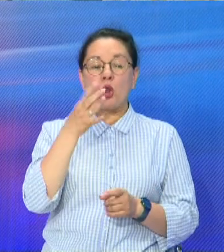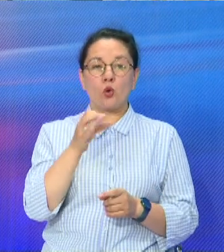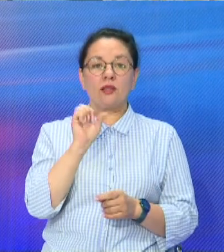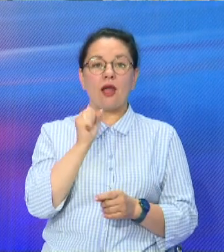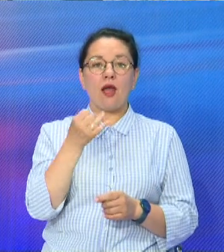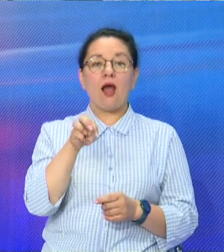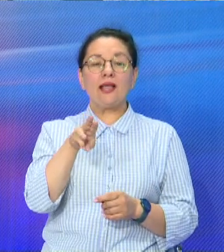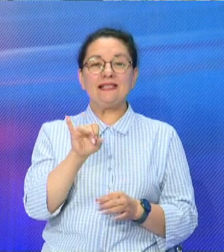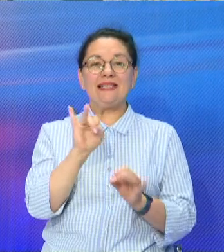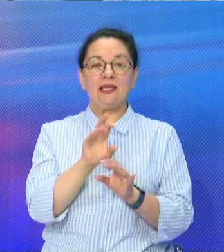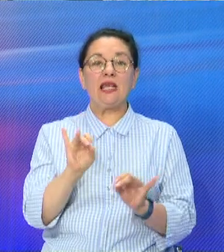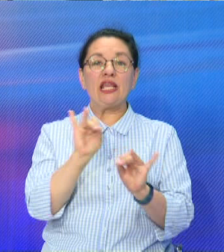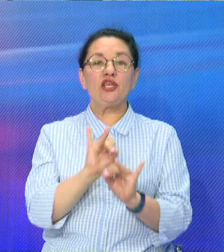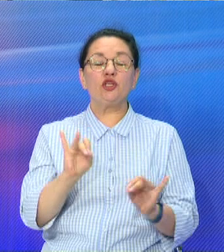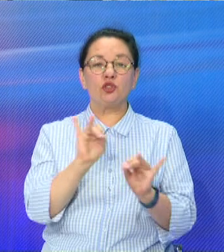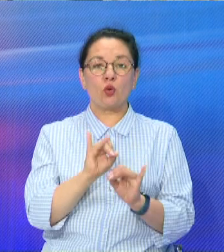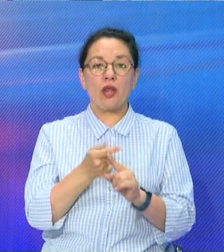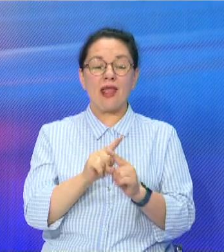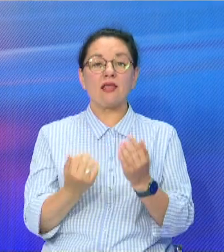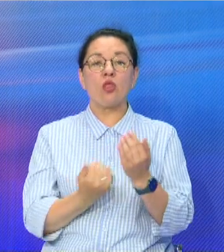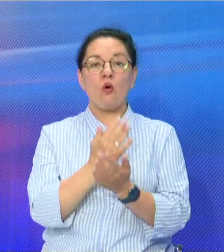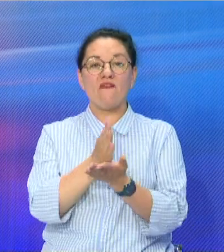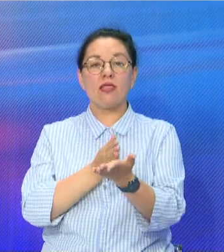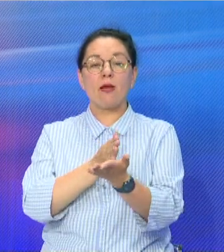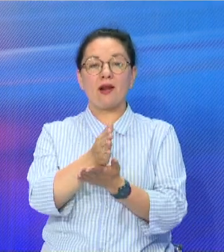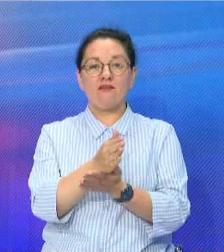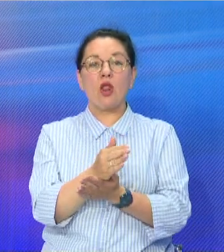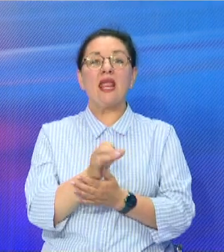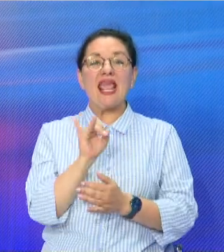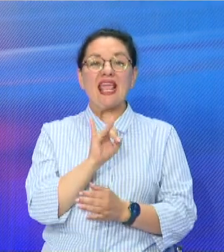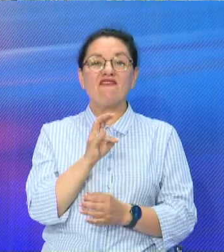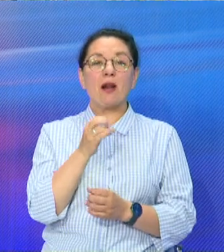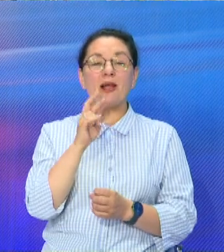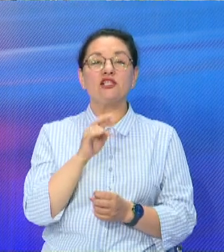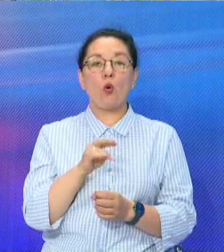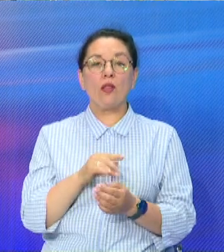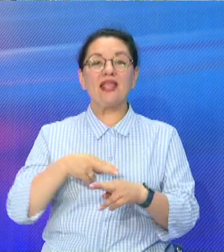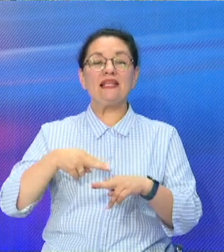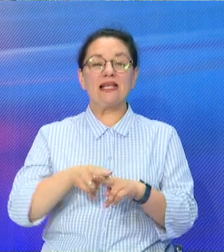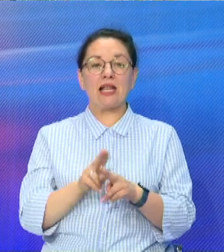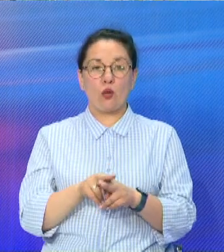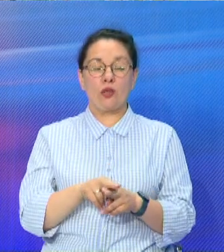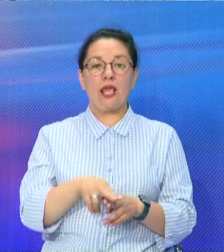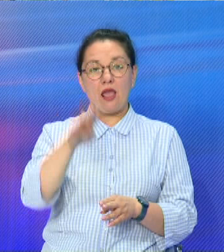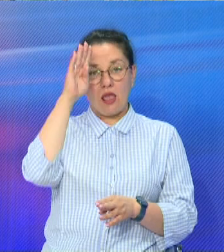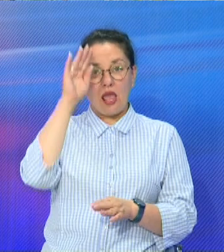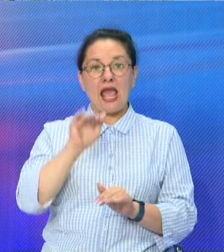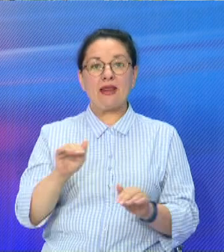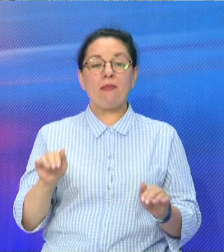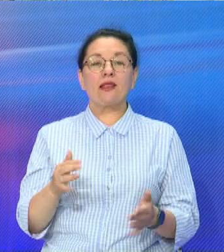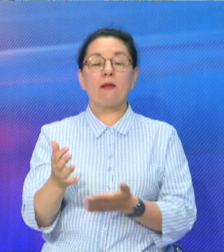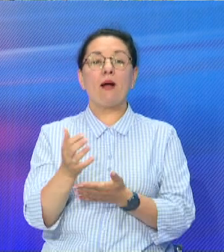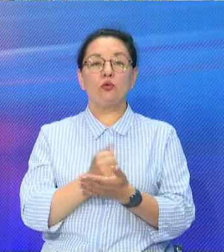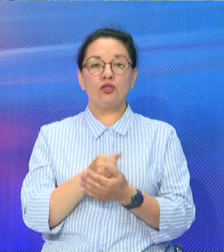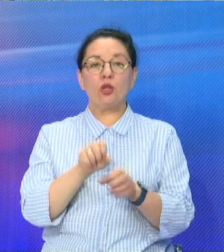история то есть нового для нас направлении информационных технологий ежедневно ребята получают задание в которых посредством